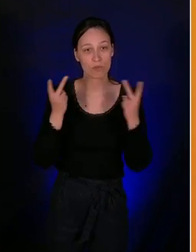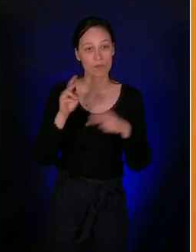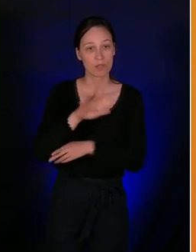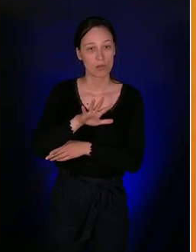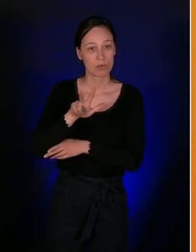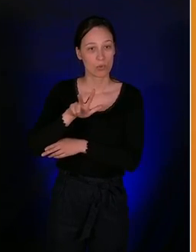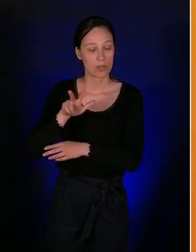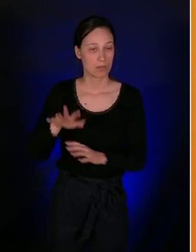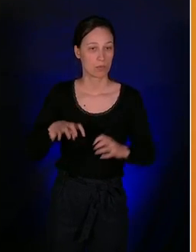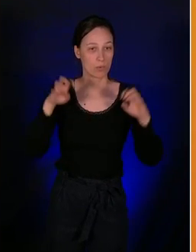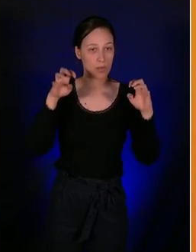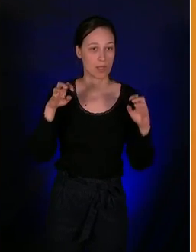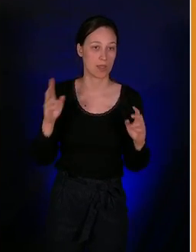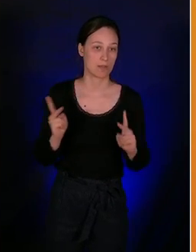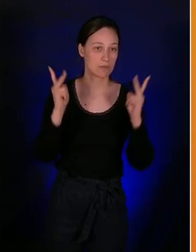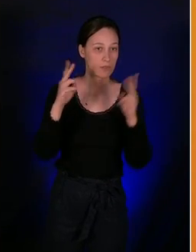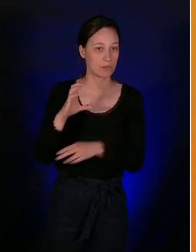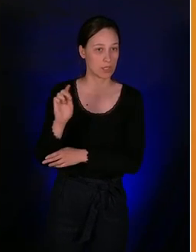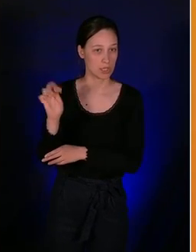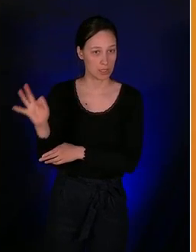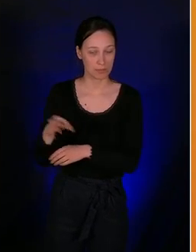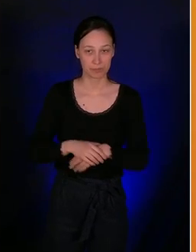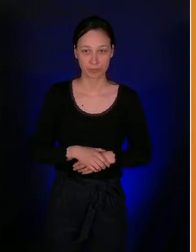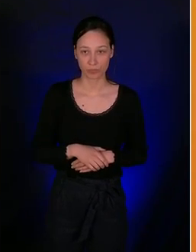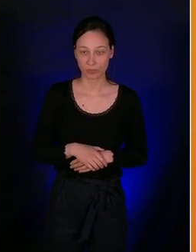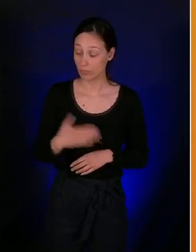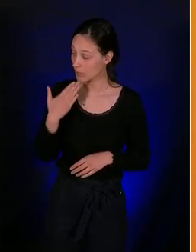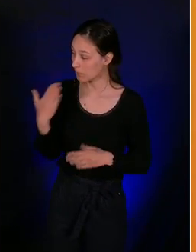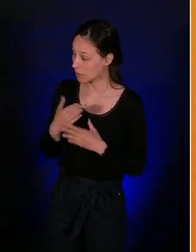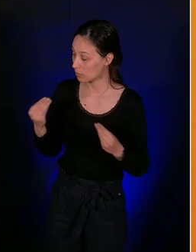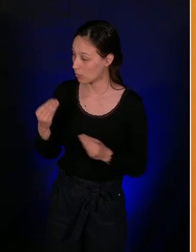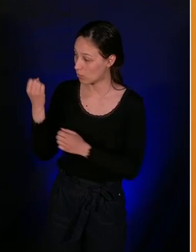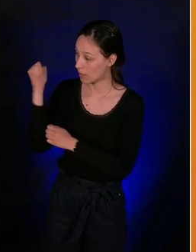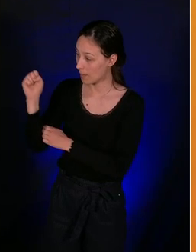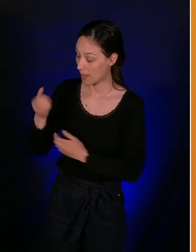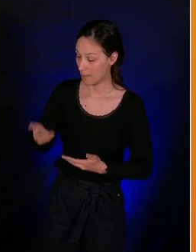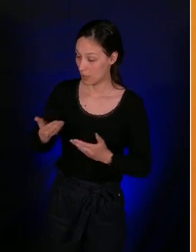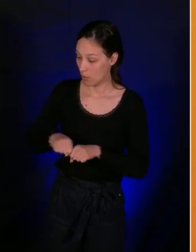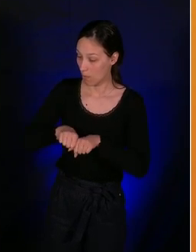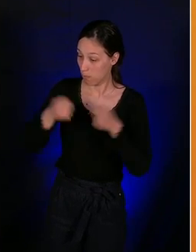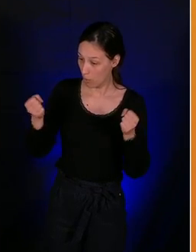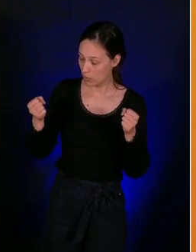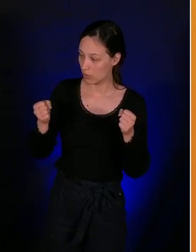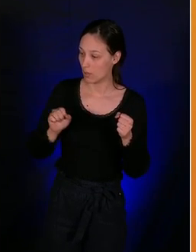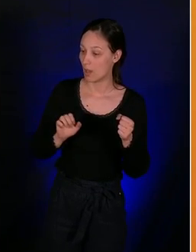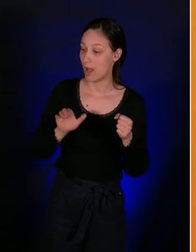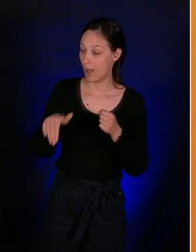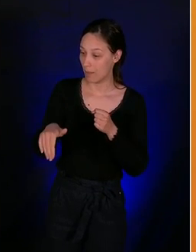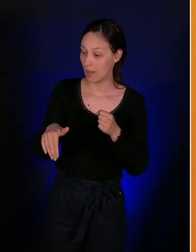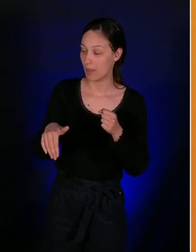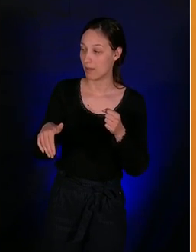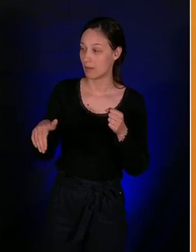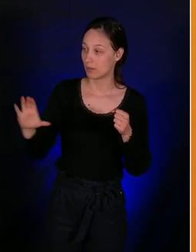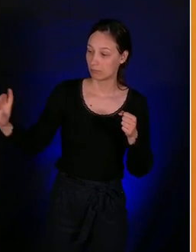vive la CGT. Merci beaucoup, camarades. Donc, ça va être le moment de la pause. Après la pause, c'est Cécile Clam qui